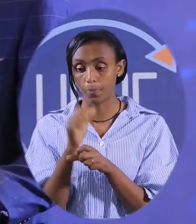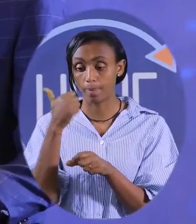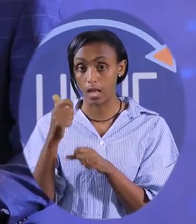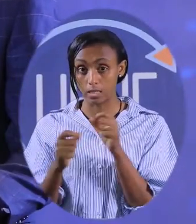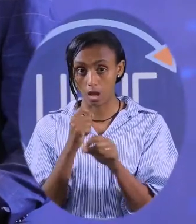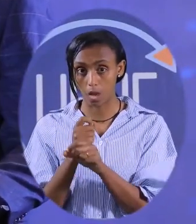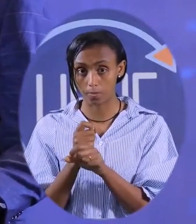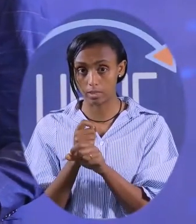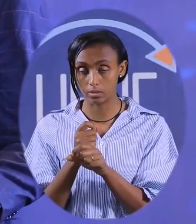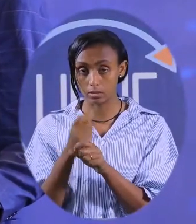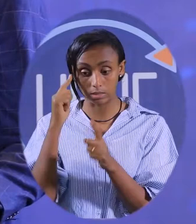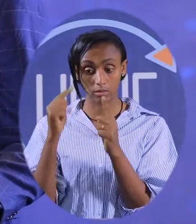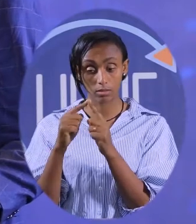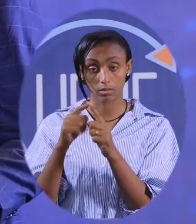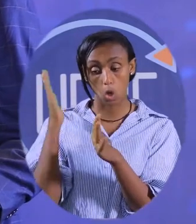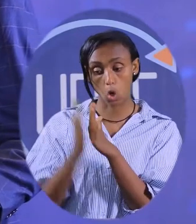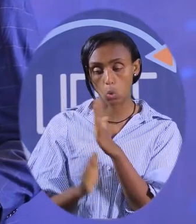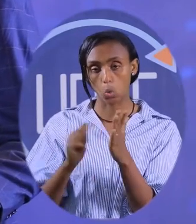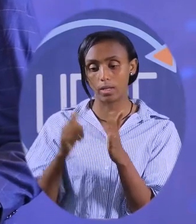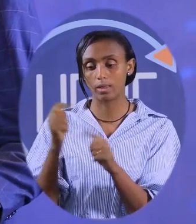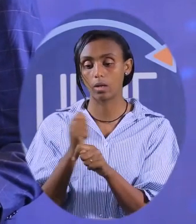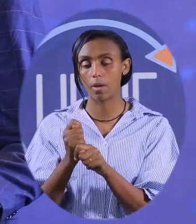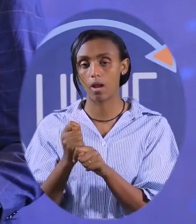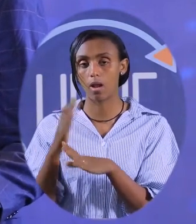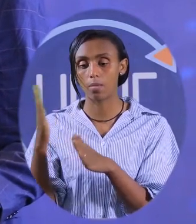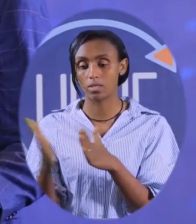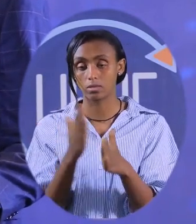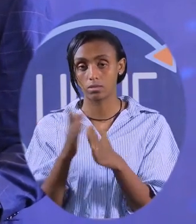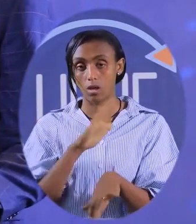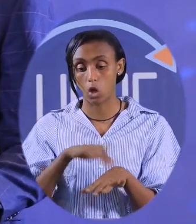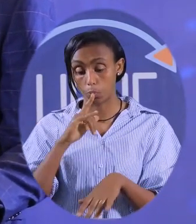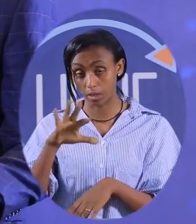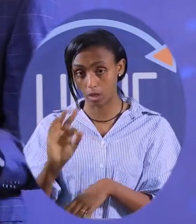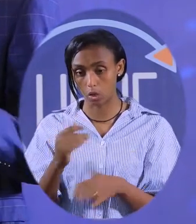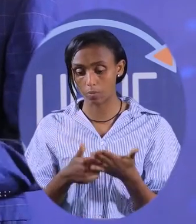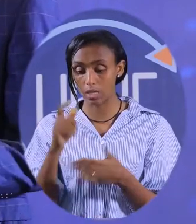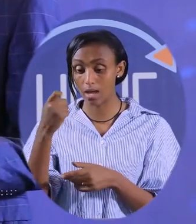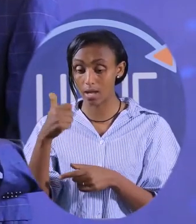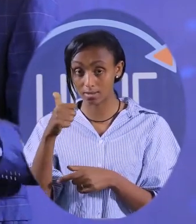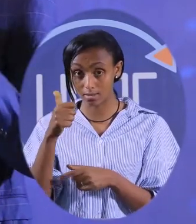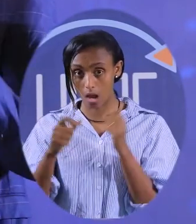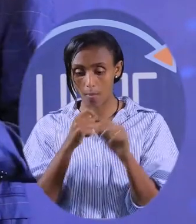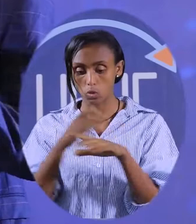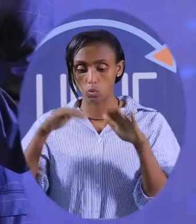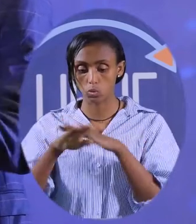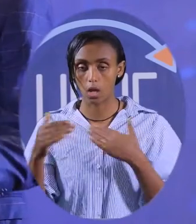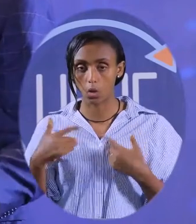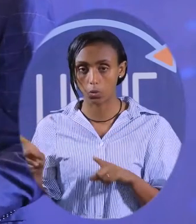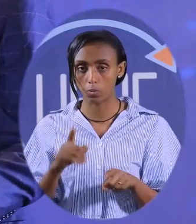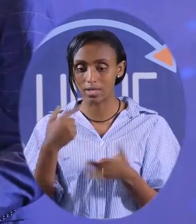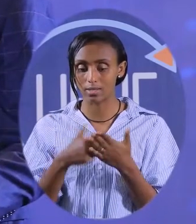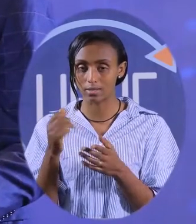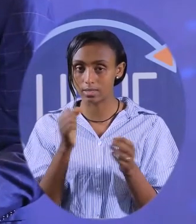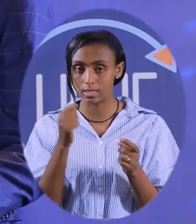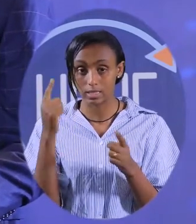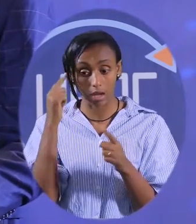ዓመት ስትራቴጂ ተጠናቆ ለትግበራ በዝግጅት ላይ እንገኛለን። እንደዚሁም ደግሞ በ10 ዓመቱ በተለይ የዚህ